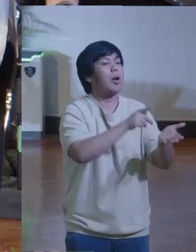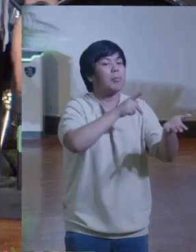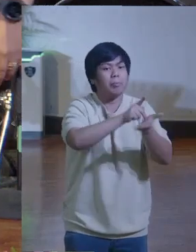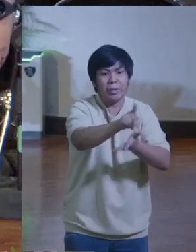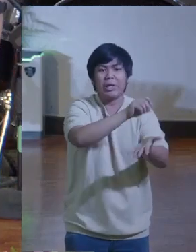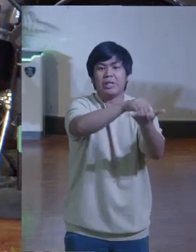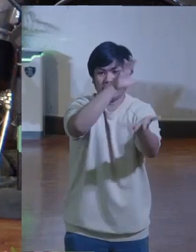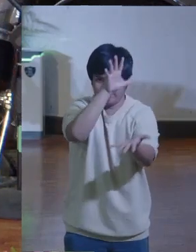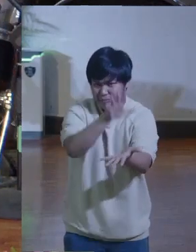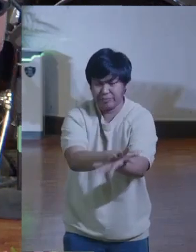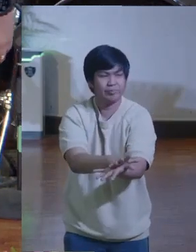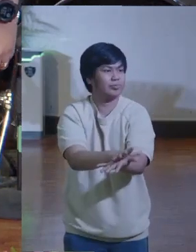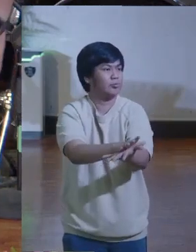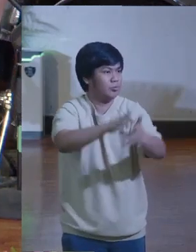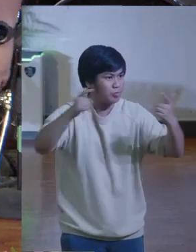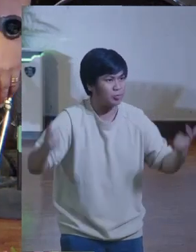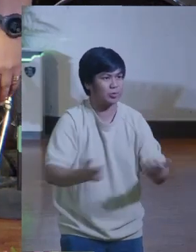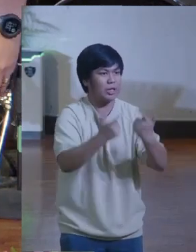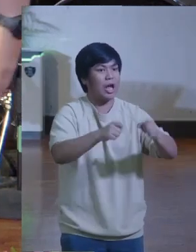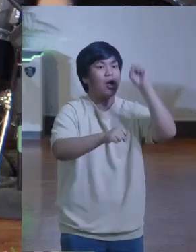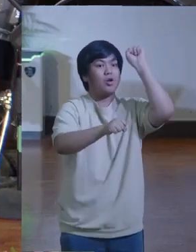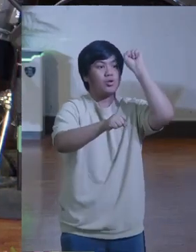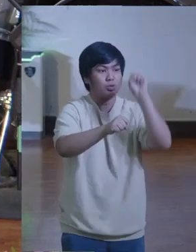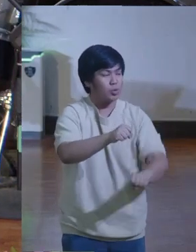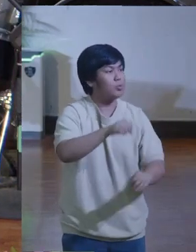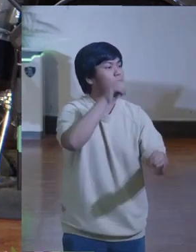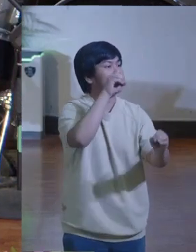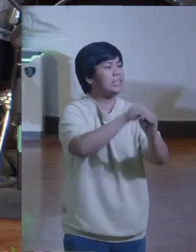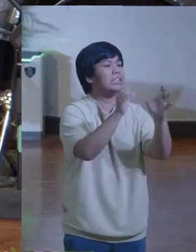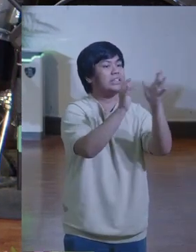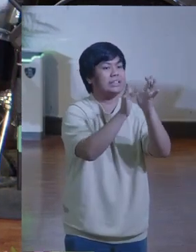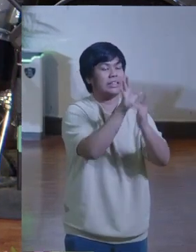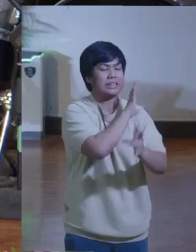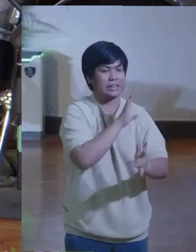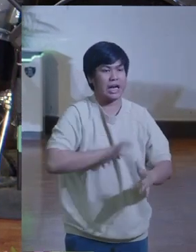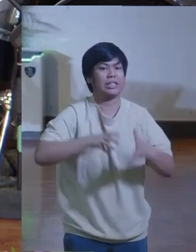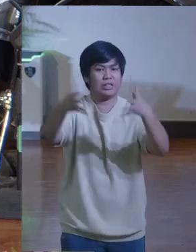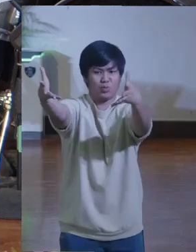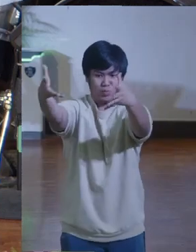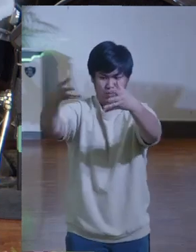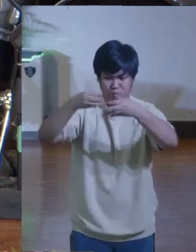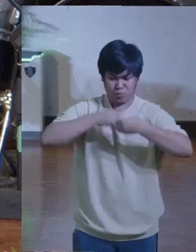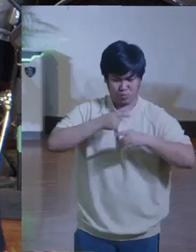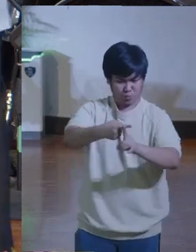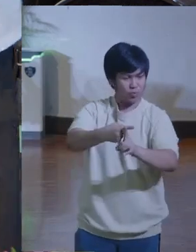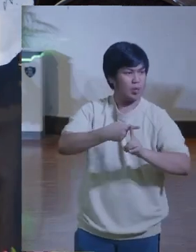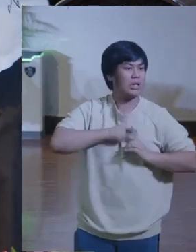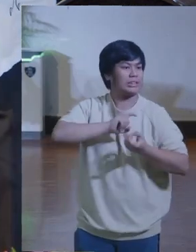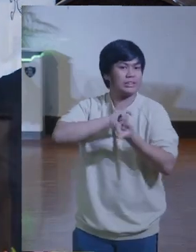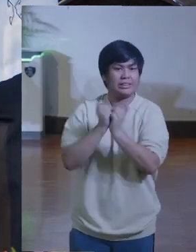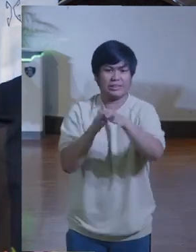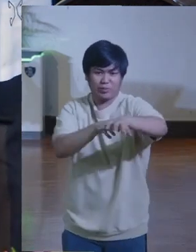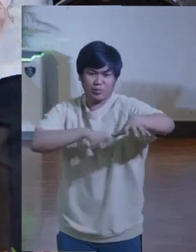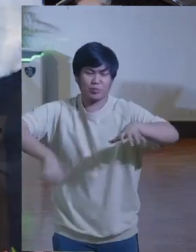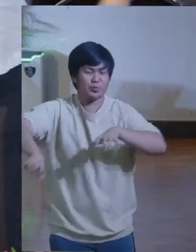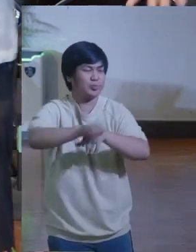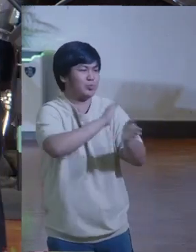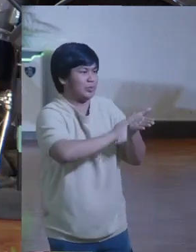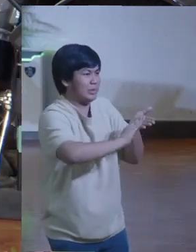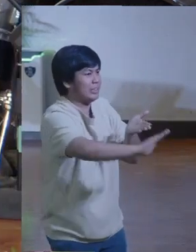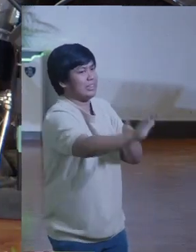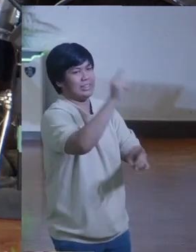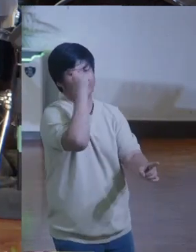ating utang. So that in Him we might become the righteousness of God. Active obedience.